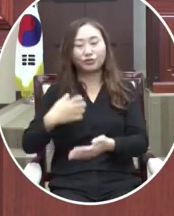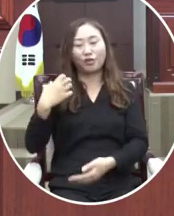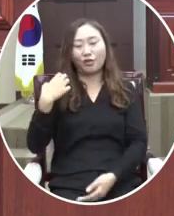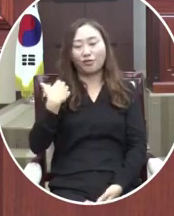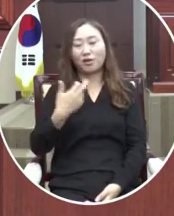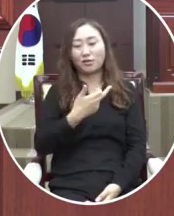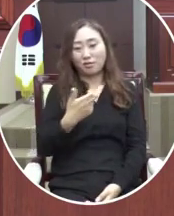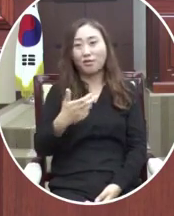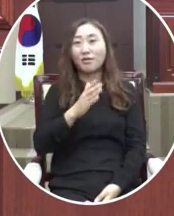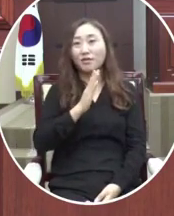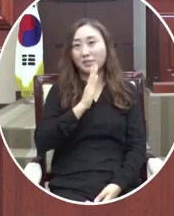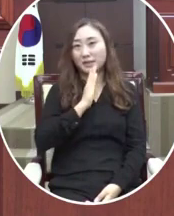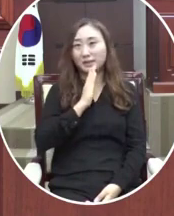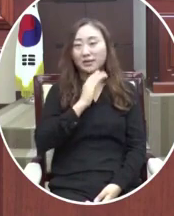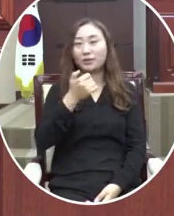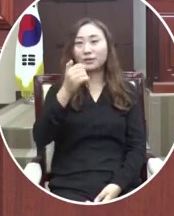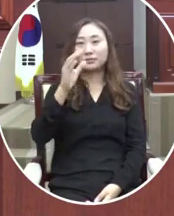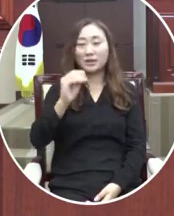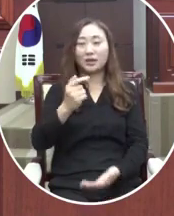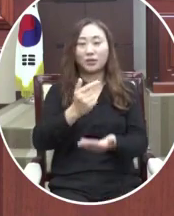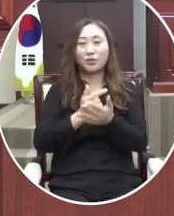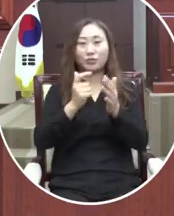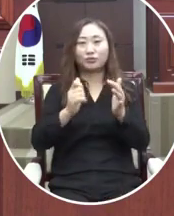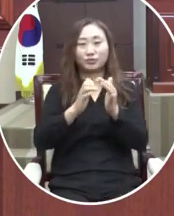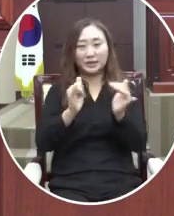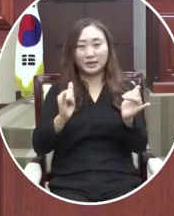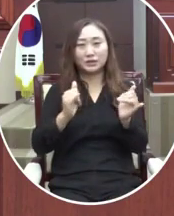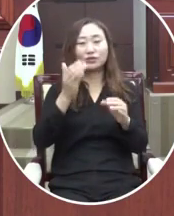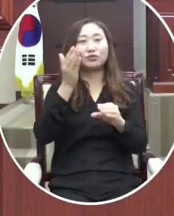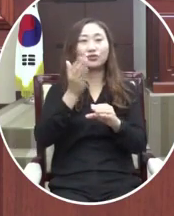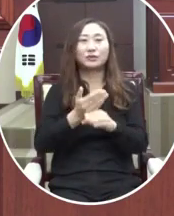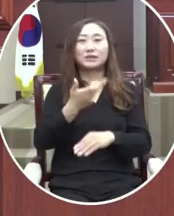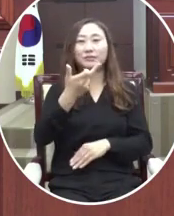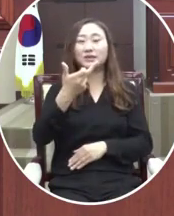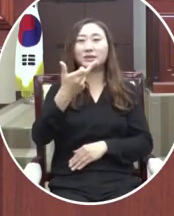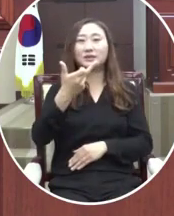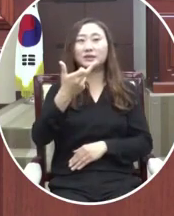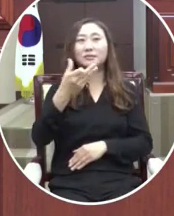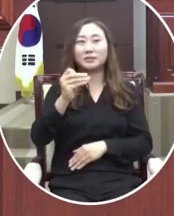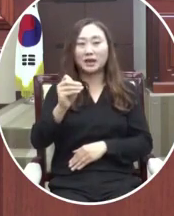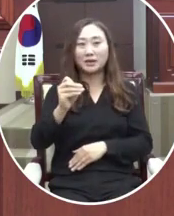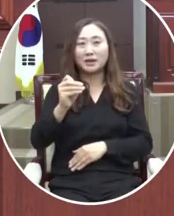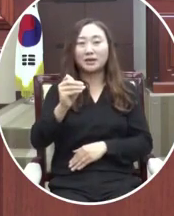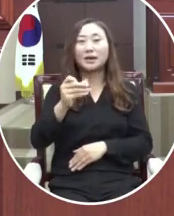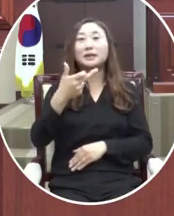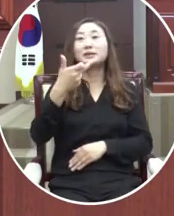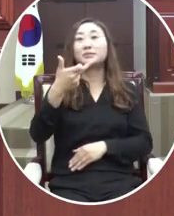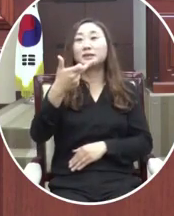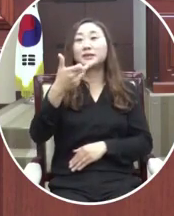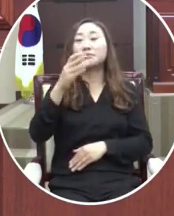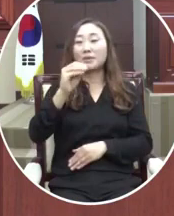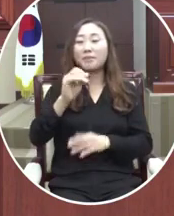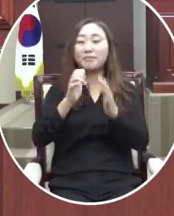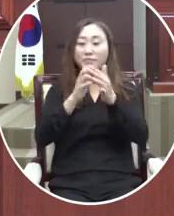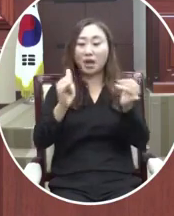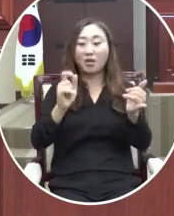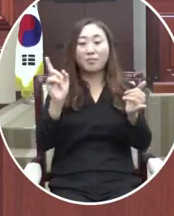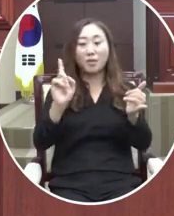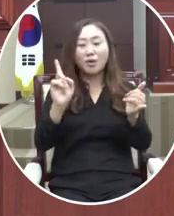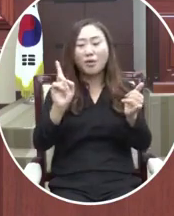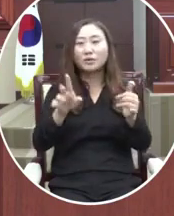중요해지고 있습니다 50만 노원 구민 중 17만 명이 30년 넘은 노후 아파트 단지에